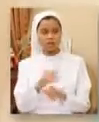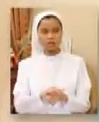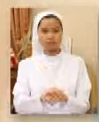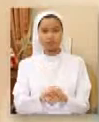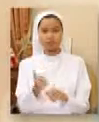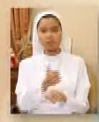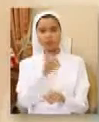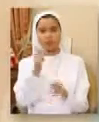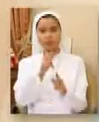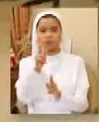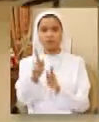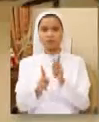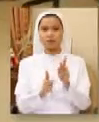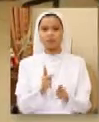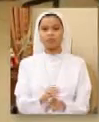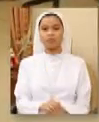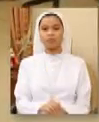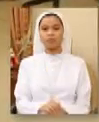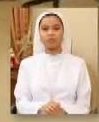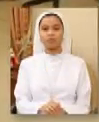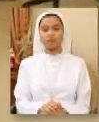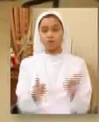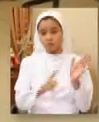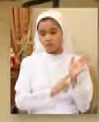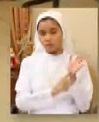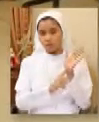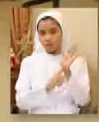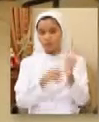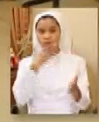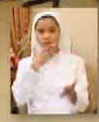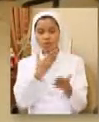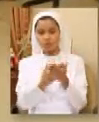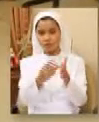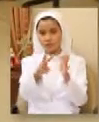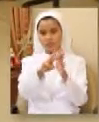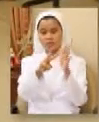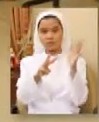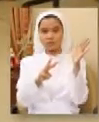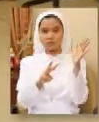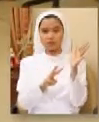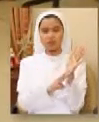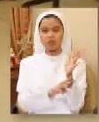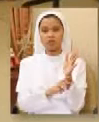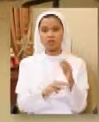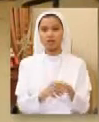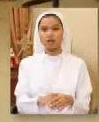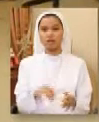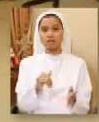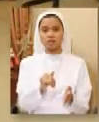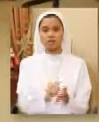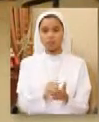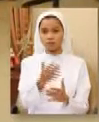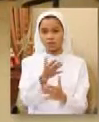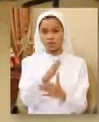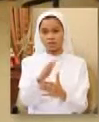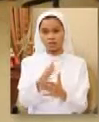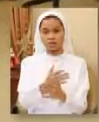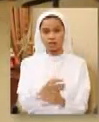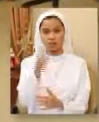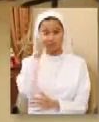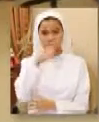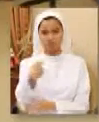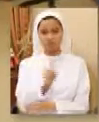yun, mahalaga yung mga, tsaka makikita yung, nagpapakita ng goodwill, yung talaga kagandahan loob na nagsishare sa atin. And yan mo po